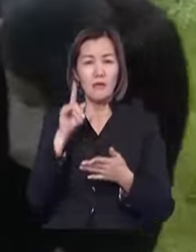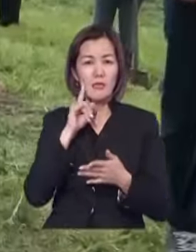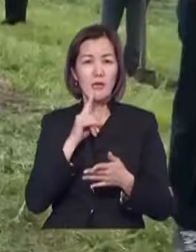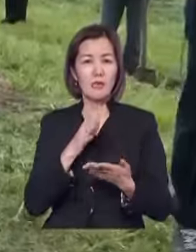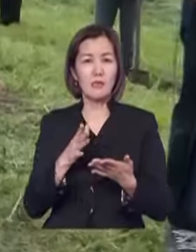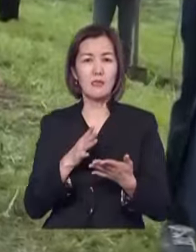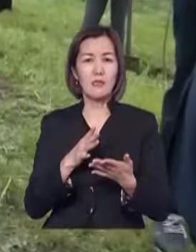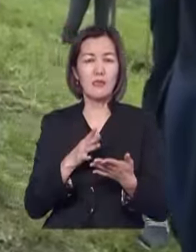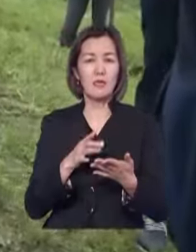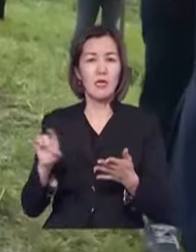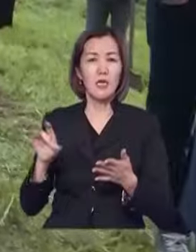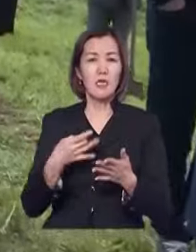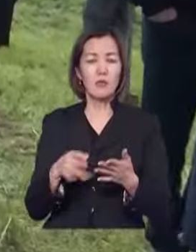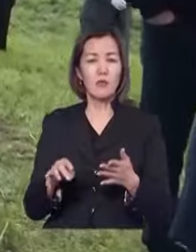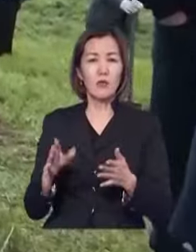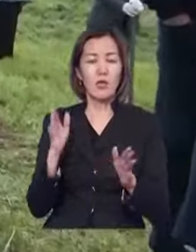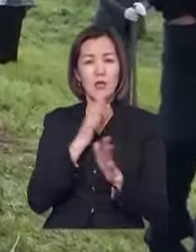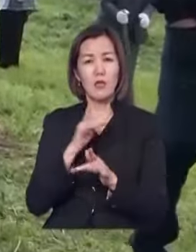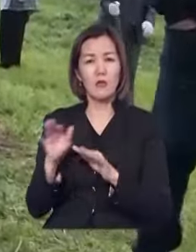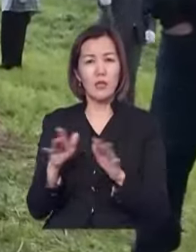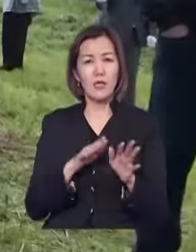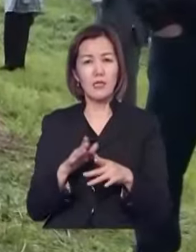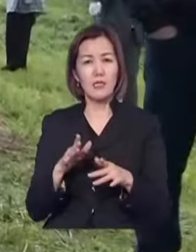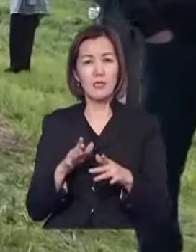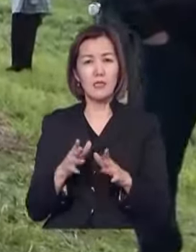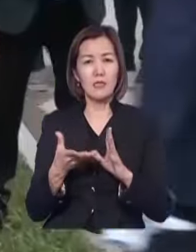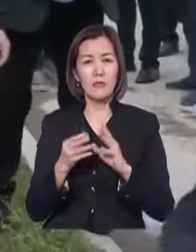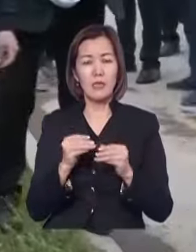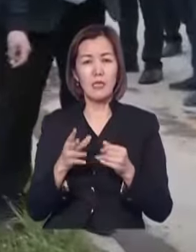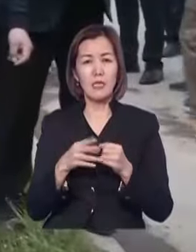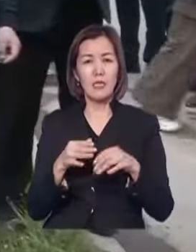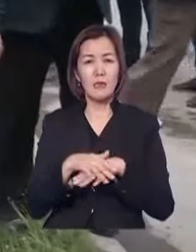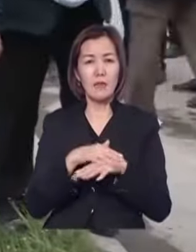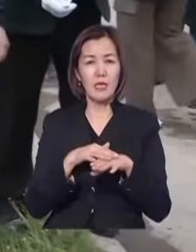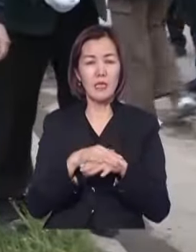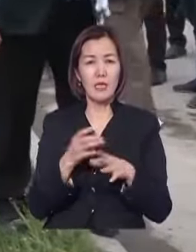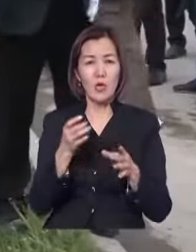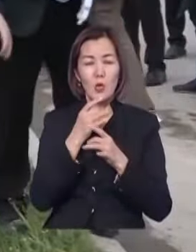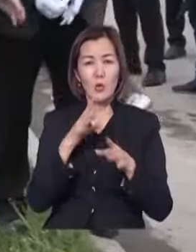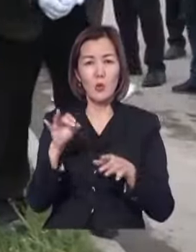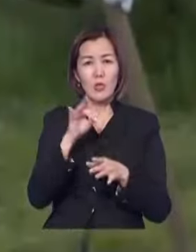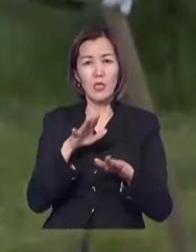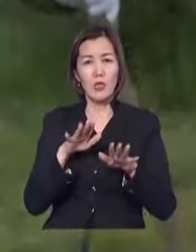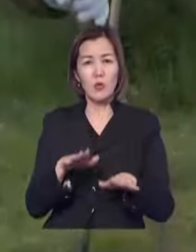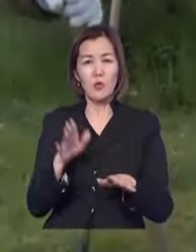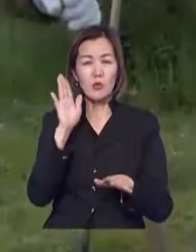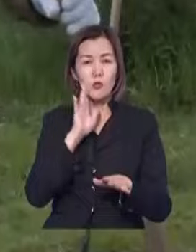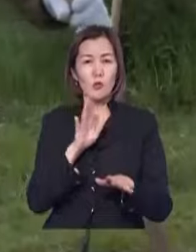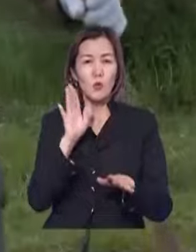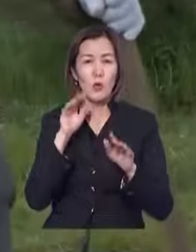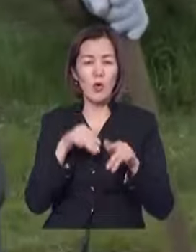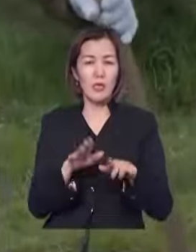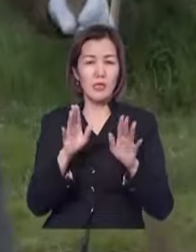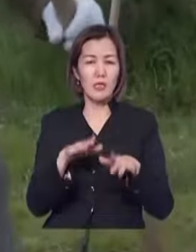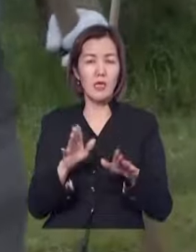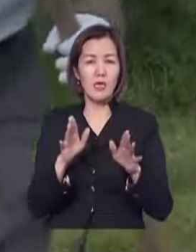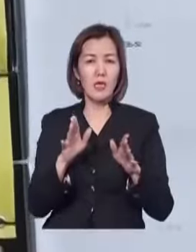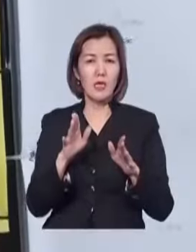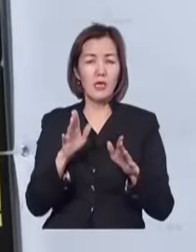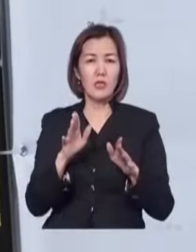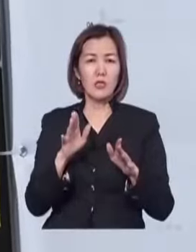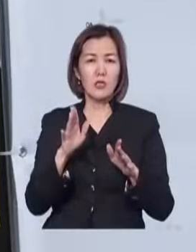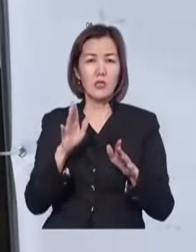жұмылдырылды. Айта кетейік, Таза Қазақстан республикалық экологиялық акциясы шеңберінде елді мекендерді, мәдени-тарихи орындарды, су